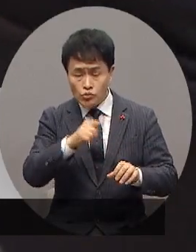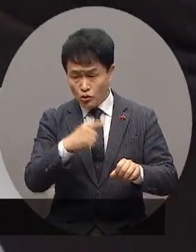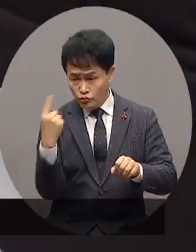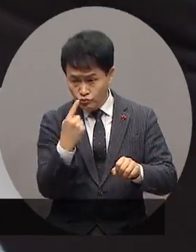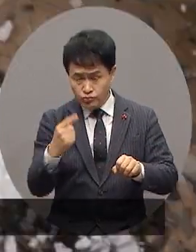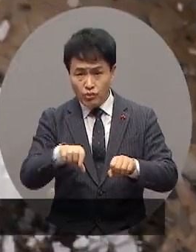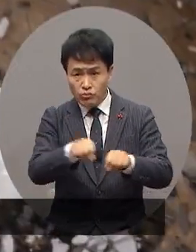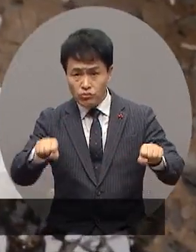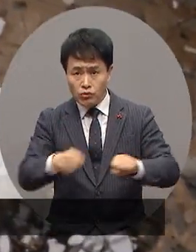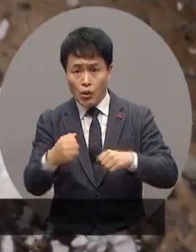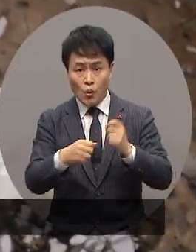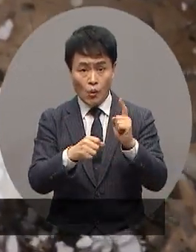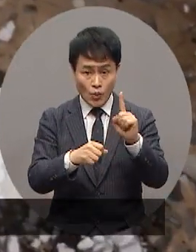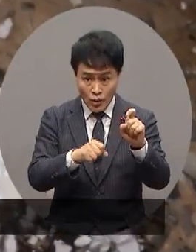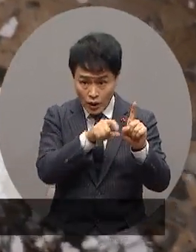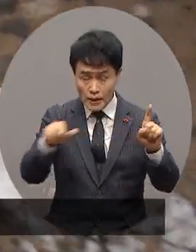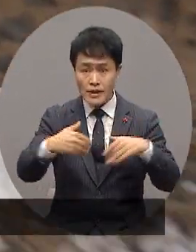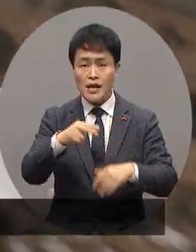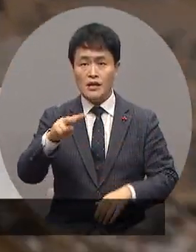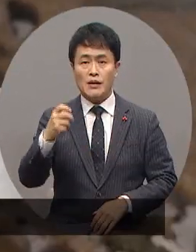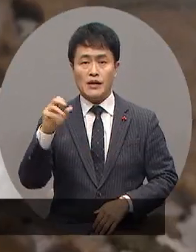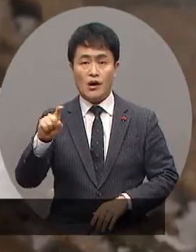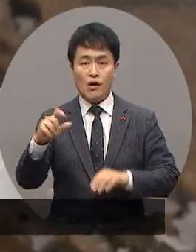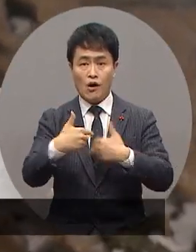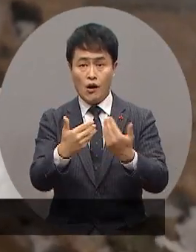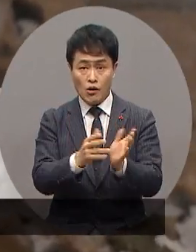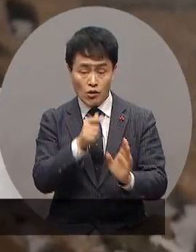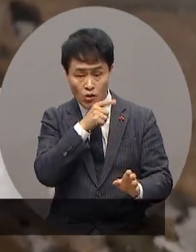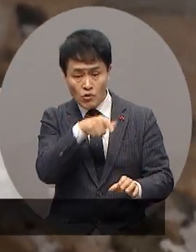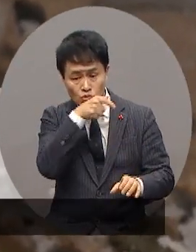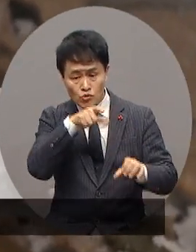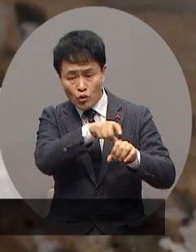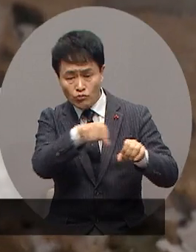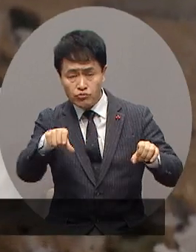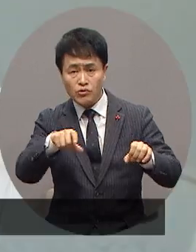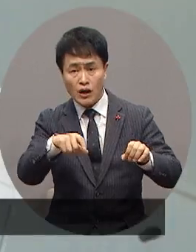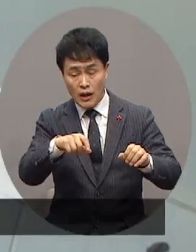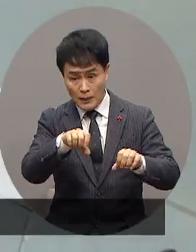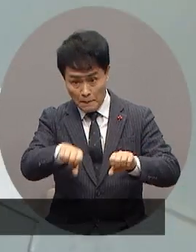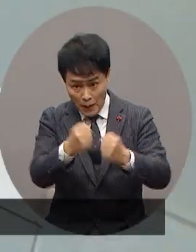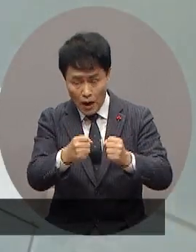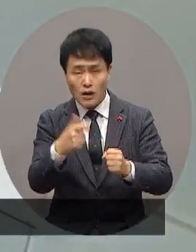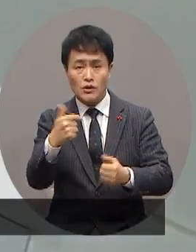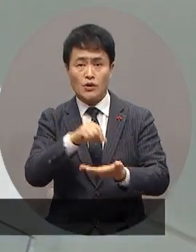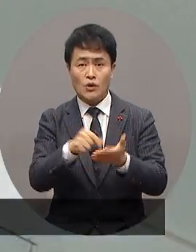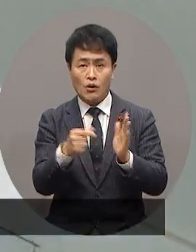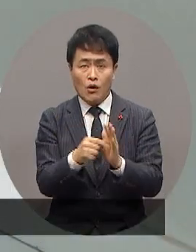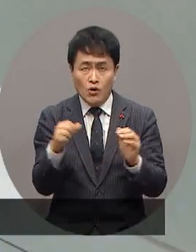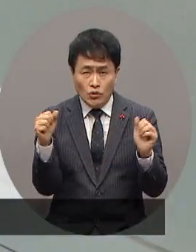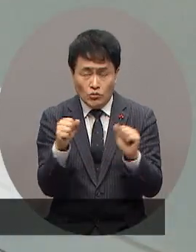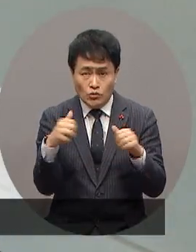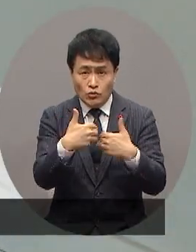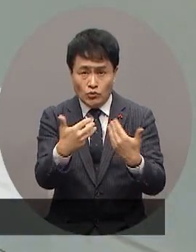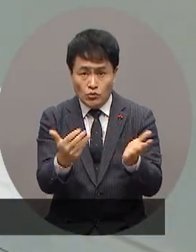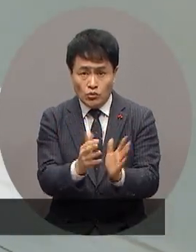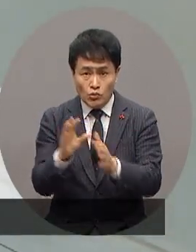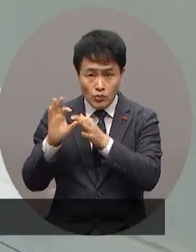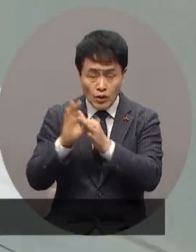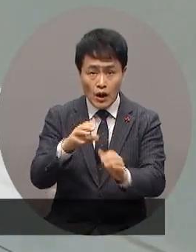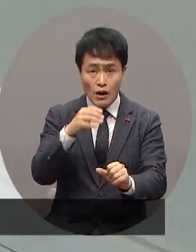동파는 오전 11시 기준 210건, 수도관 동파는 6건으로 나타났습니다. 한파와 폭설로 인한 통제도